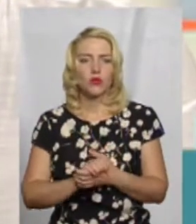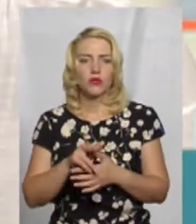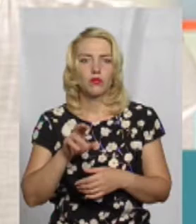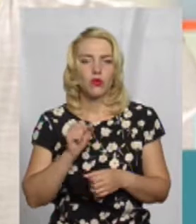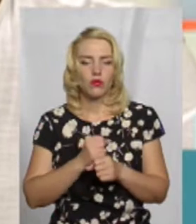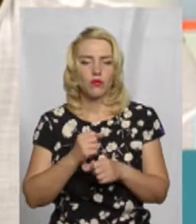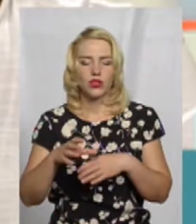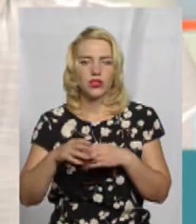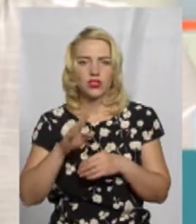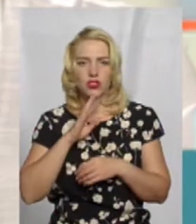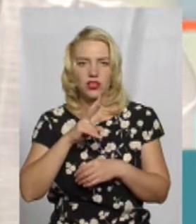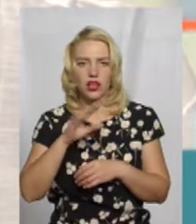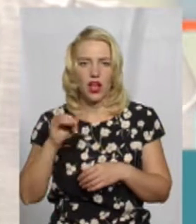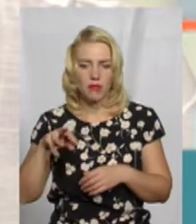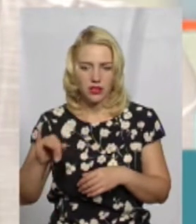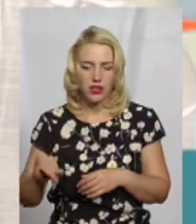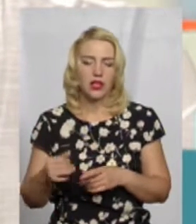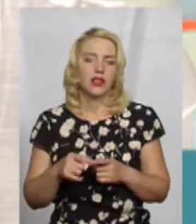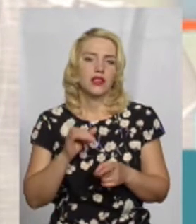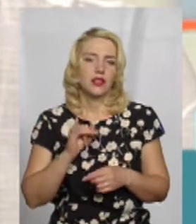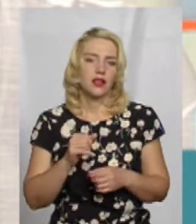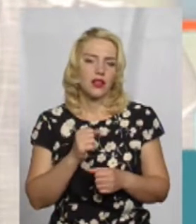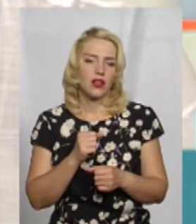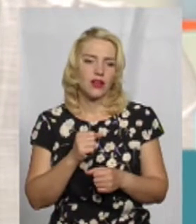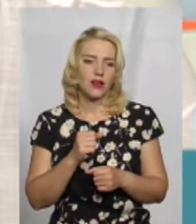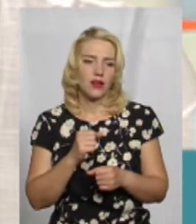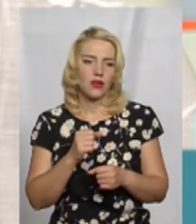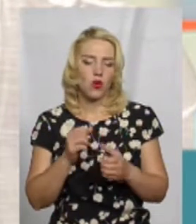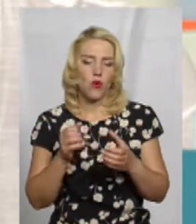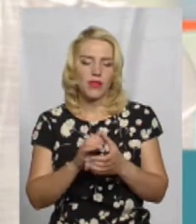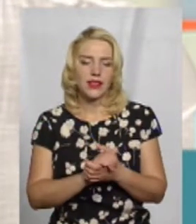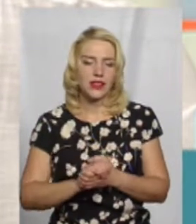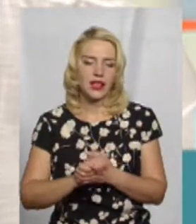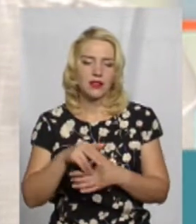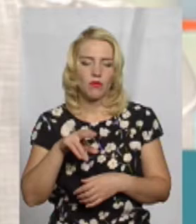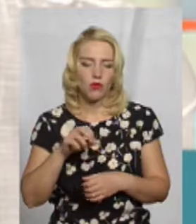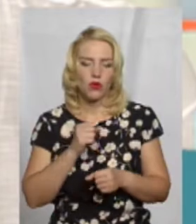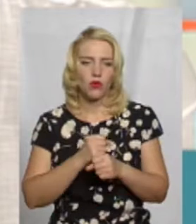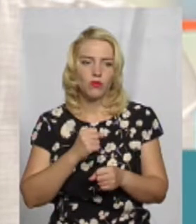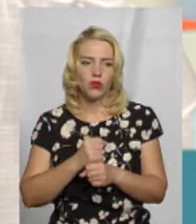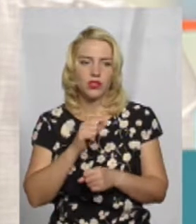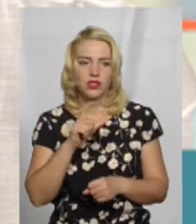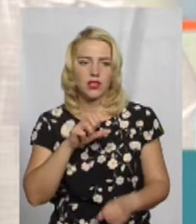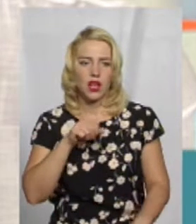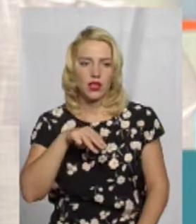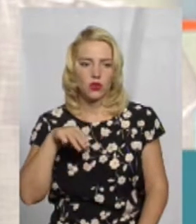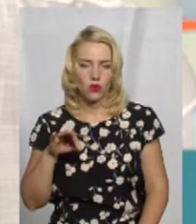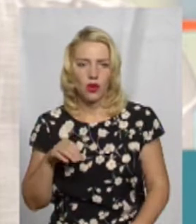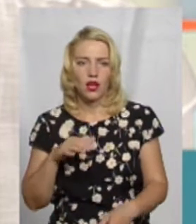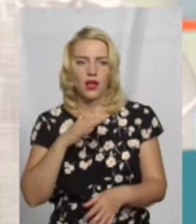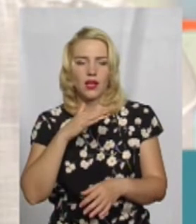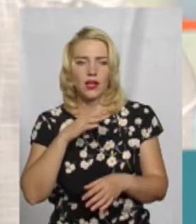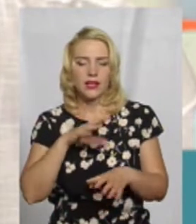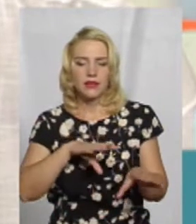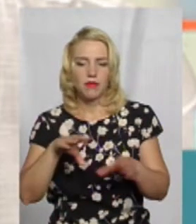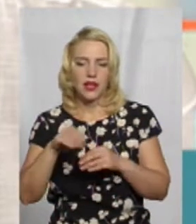з жінками, комітет по роботі з АТО, зараз з переселенцями, багато напрямків.